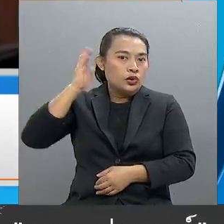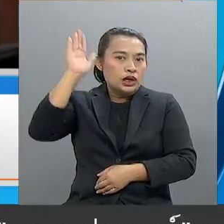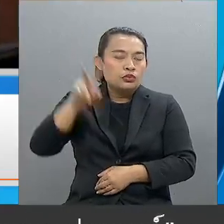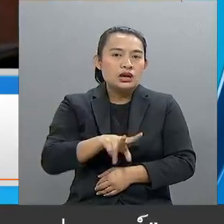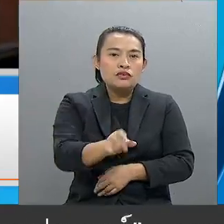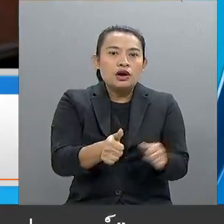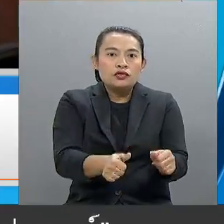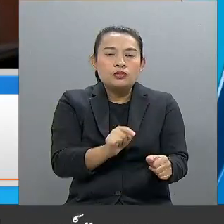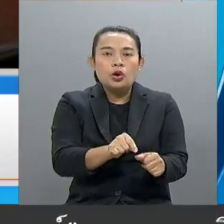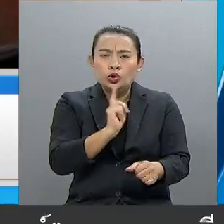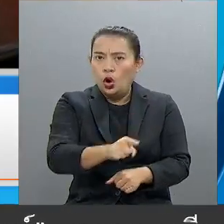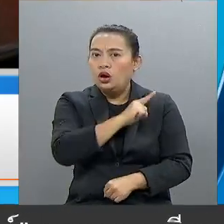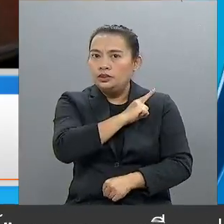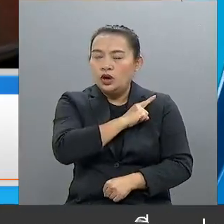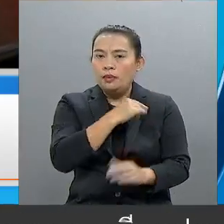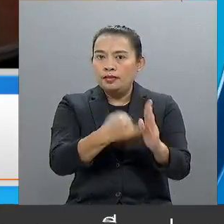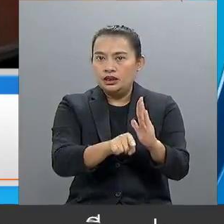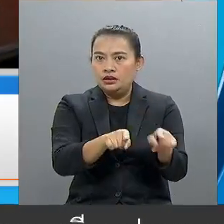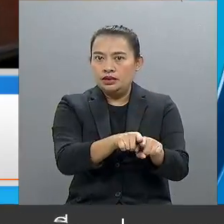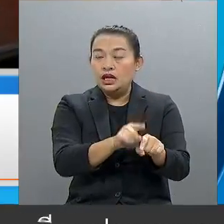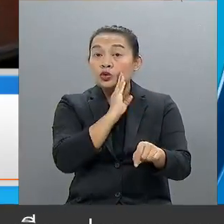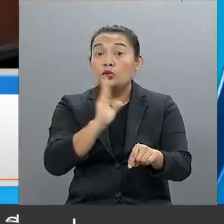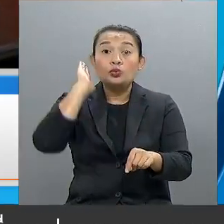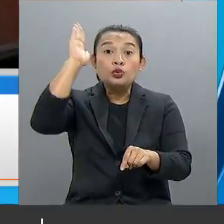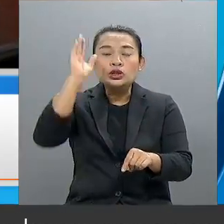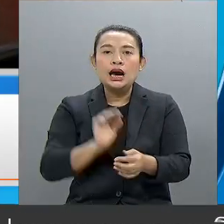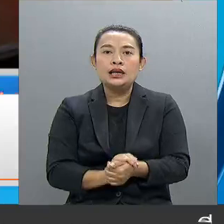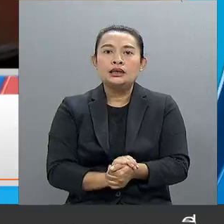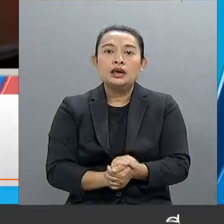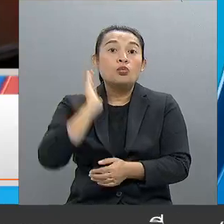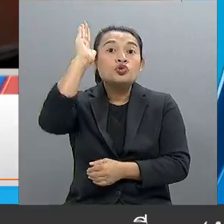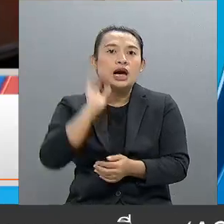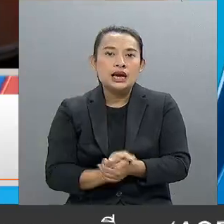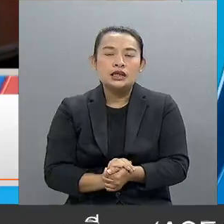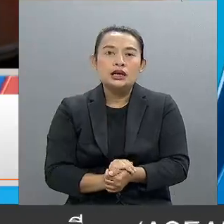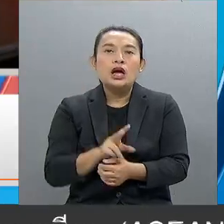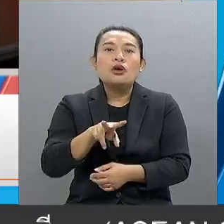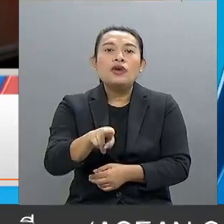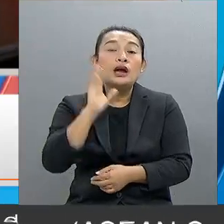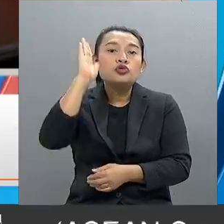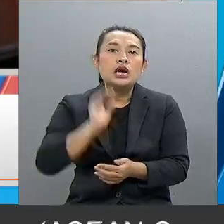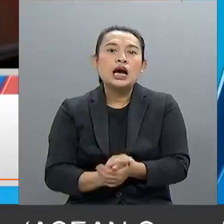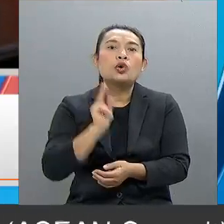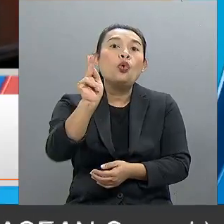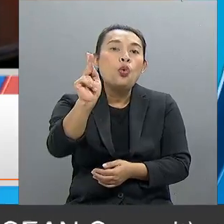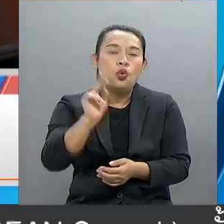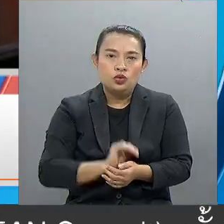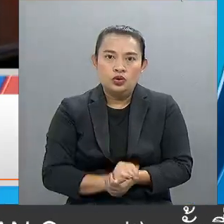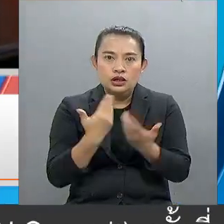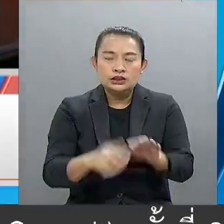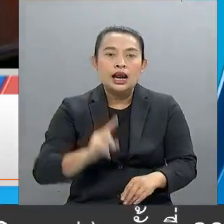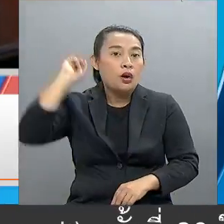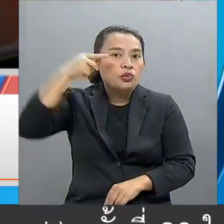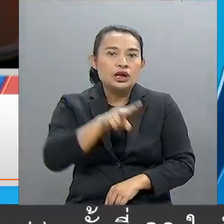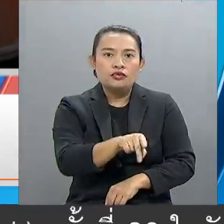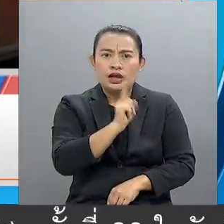ถ้าคุณผู้ชายกู้ไปถ้าสามีกู้ไปภรรยาก็ต้องรับผิดชอบด้วยก็ภรรยานั้นน่ะทรัพย์สินการ